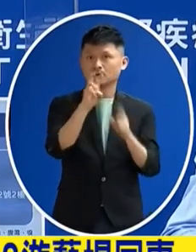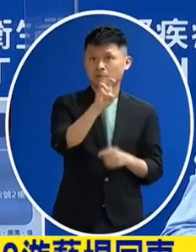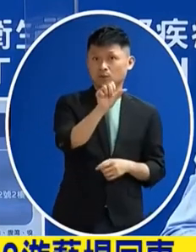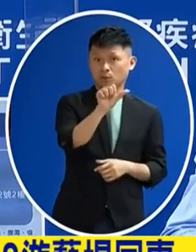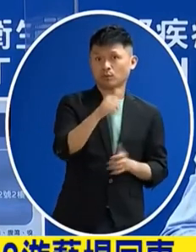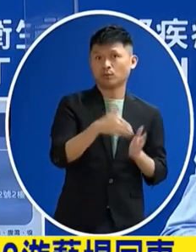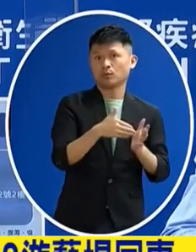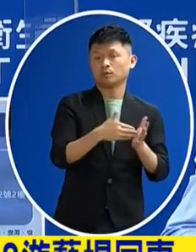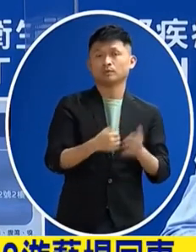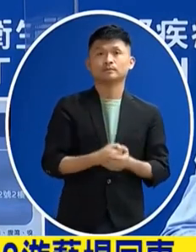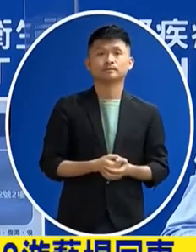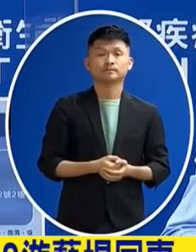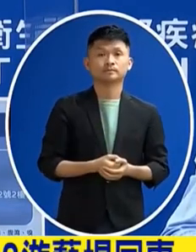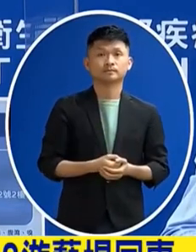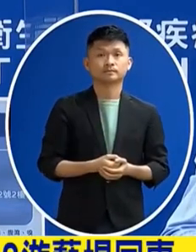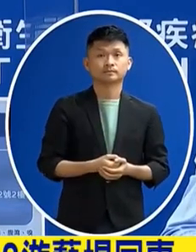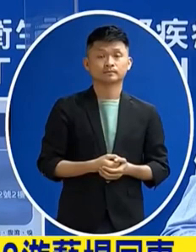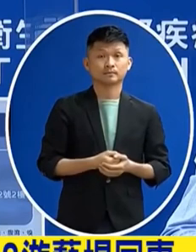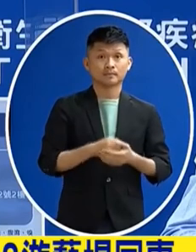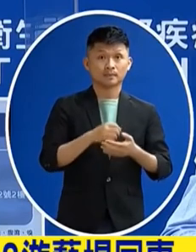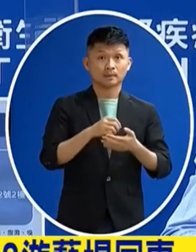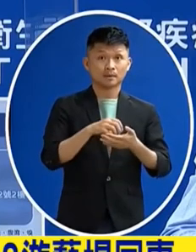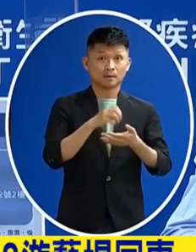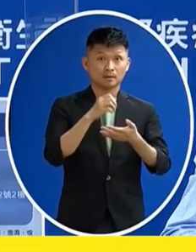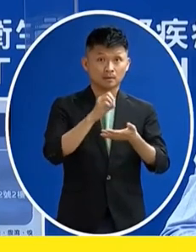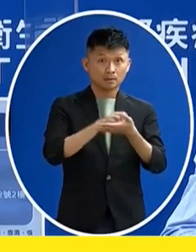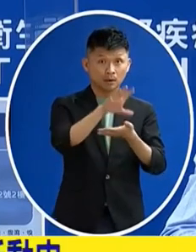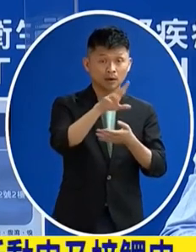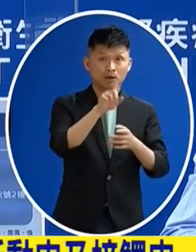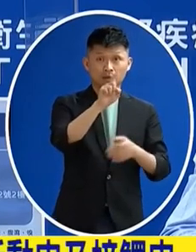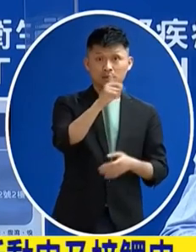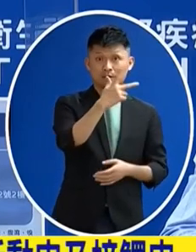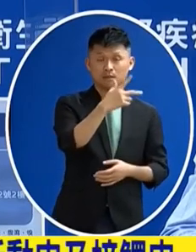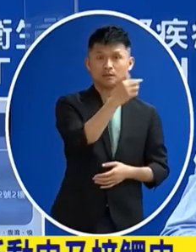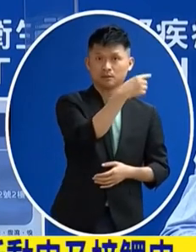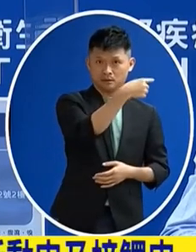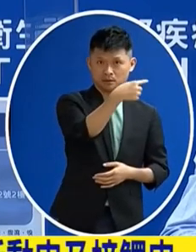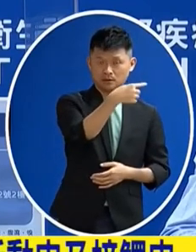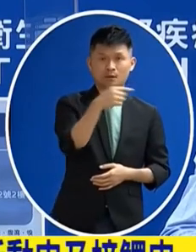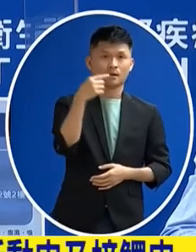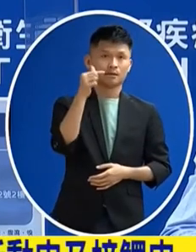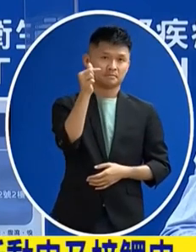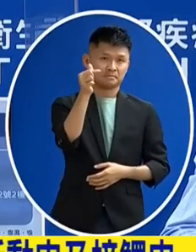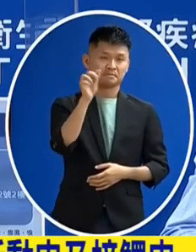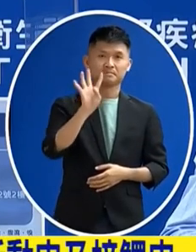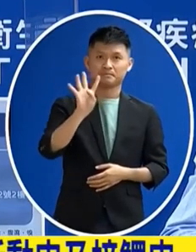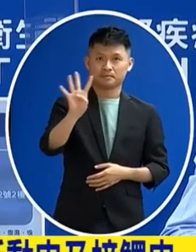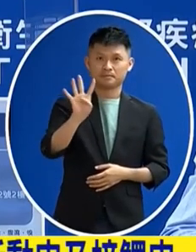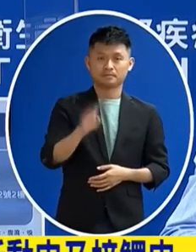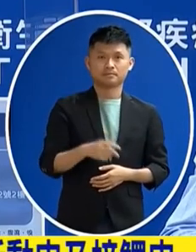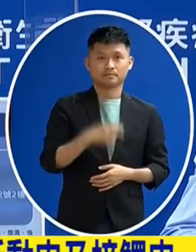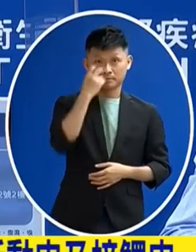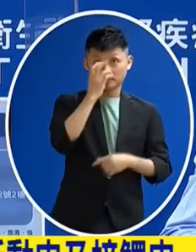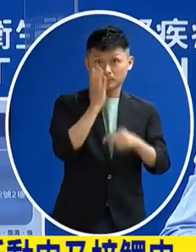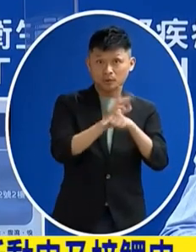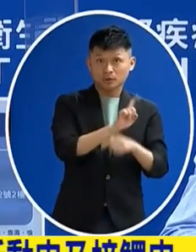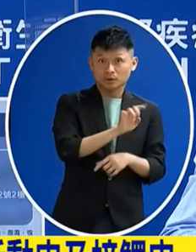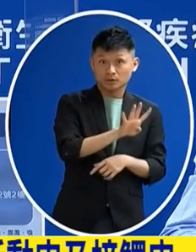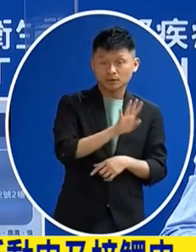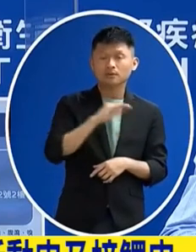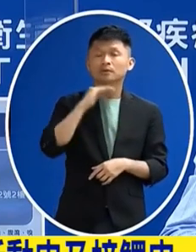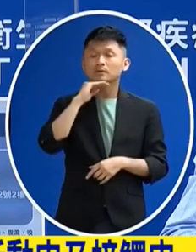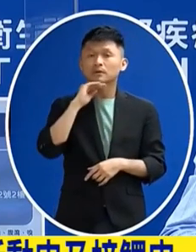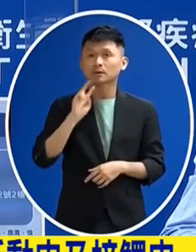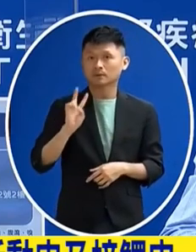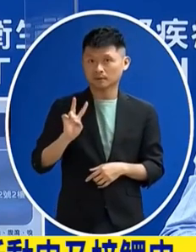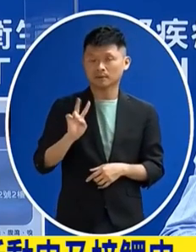那也立刻检验的报告，也就是7个阴性已经出来了，阳性4位，检验中14位，待采